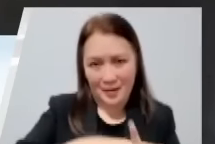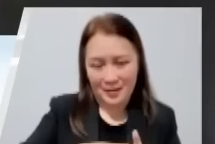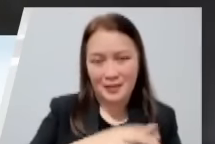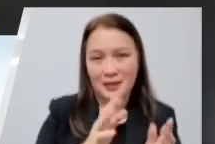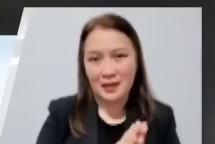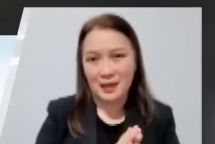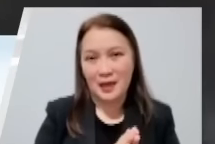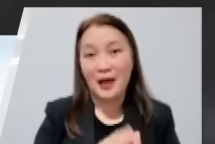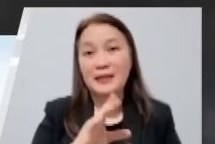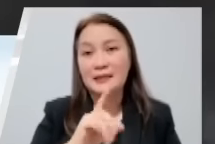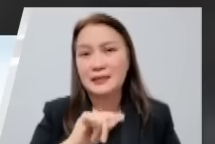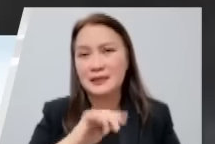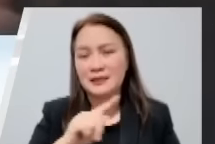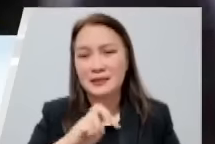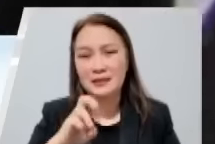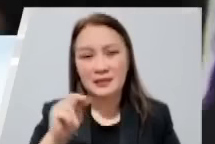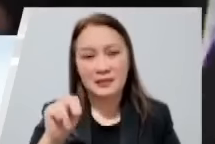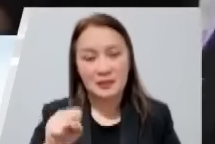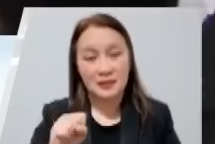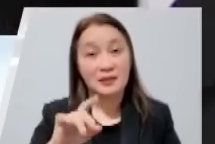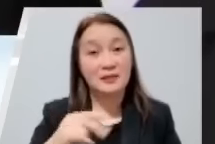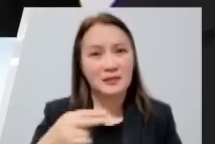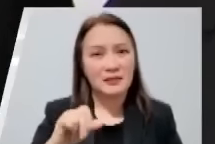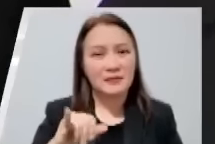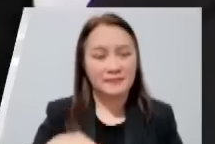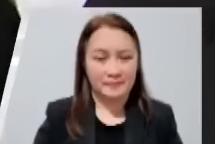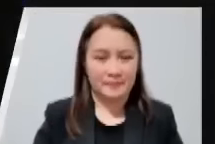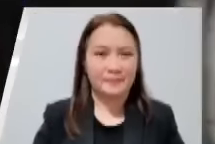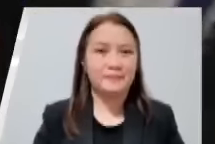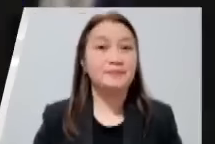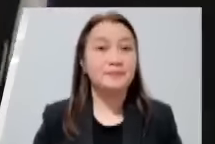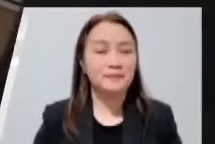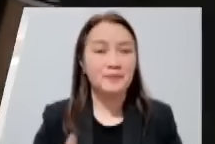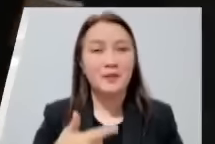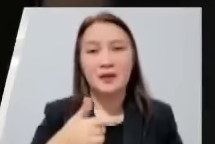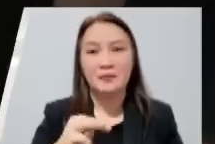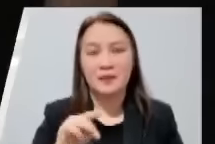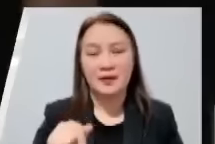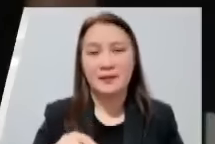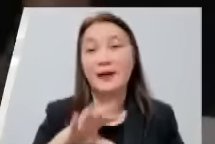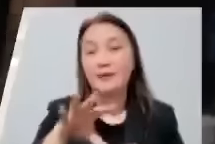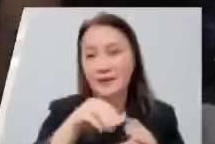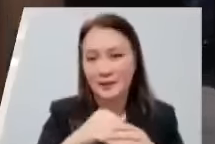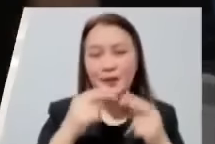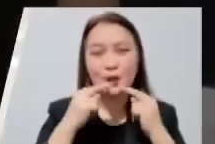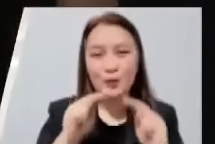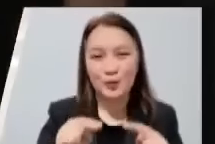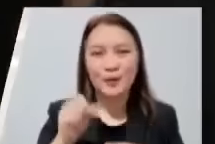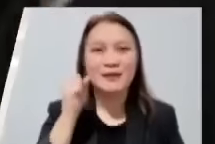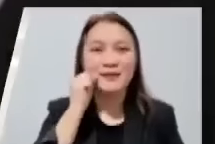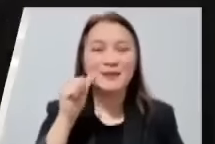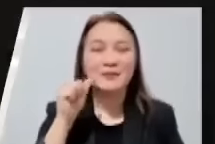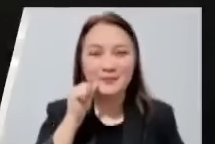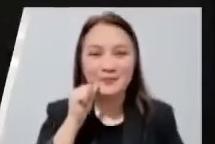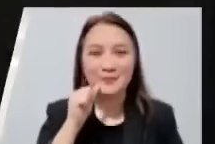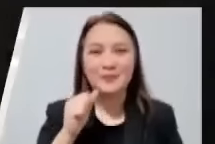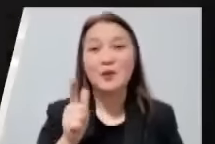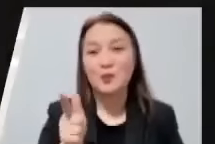bilang imbotante sa ating halalan. Para sa GMA Integrated News, Sandra Aguinaldo nakatutok, 24